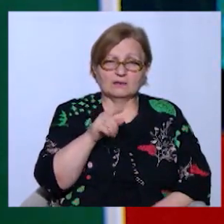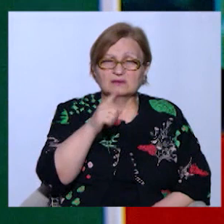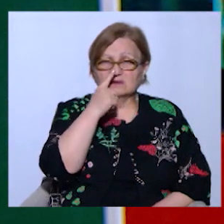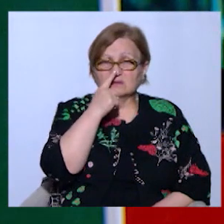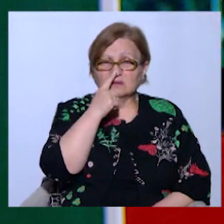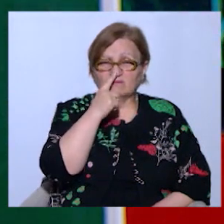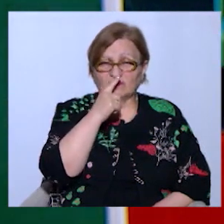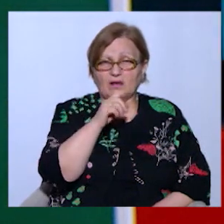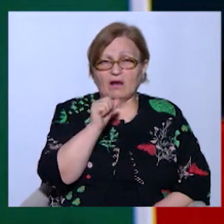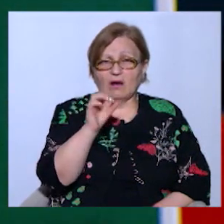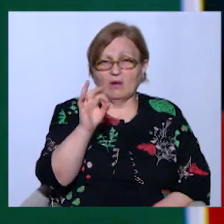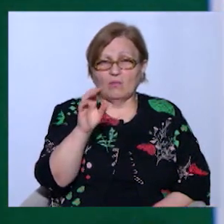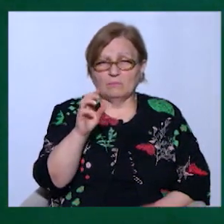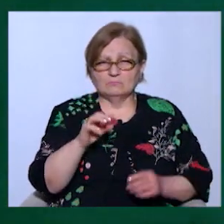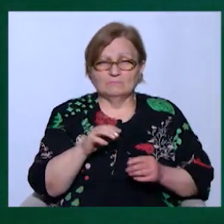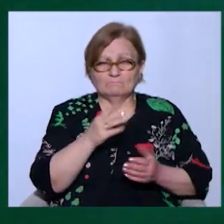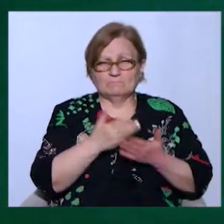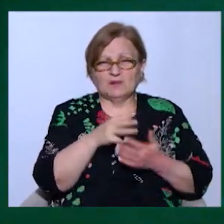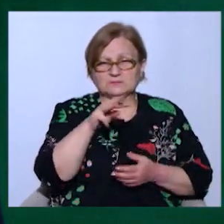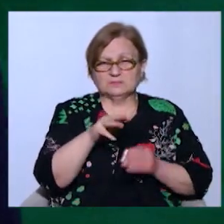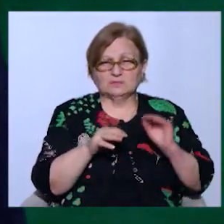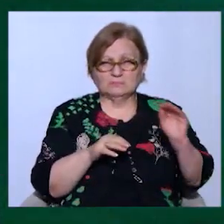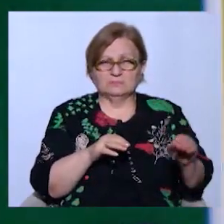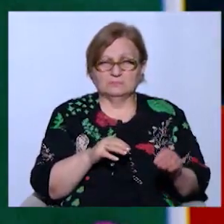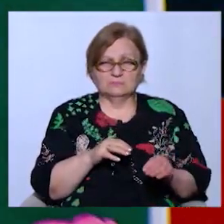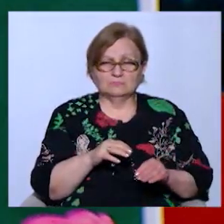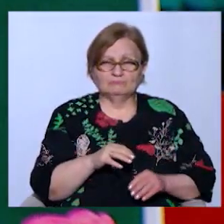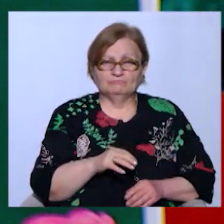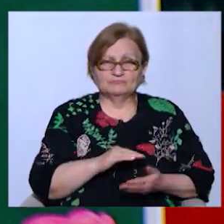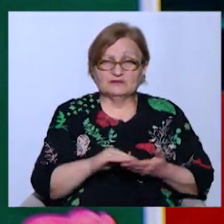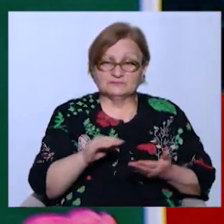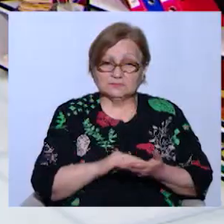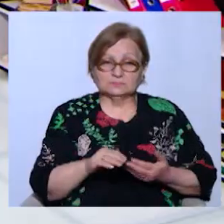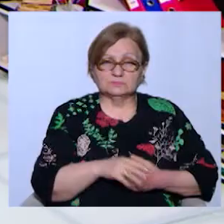მაქვს აქერ. ეს იყოს რაღაც M. და დავწეროთ